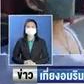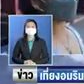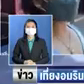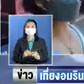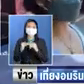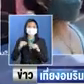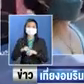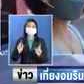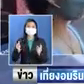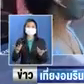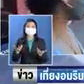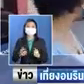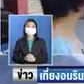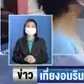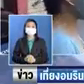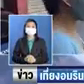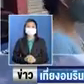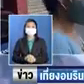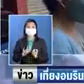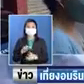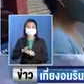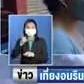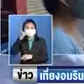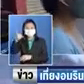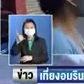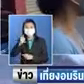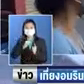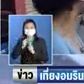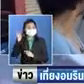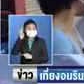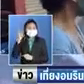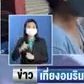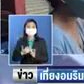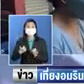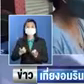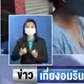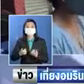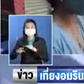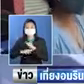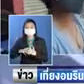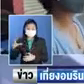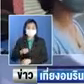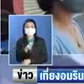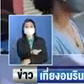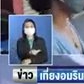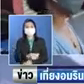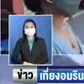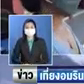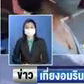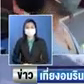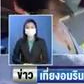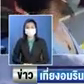้ แล้วความเป็นธรรมอยู่ตรงไหนขนาดให้คุยธนาคารต่อสายเปิดโฟนให้ฟังนั้นยังไม่เชื่อต้องให้กูลงไปเอกสารข้างล่าง